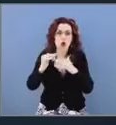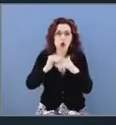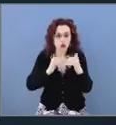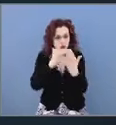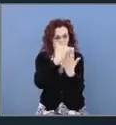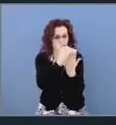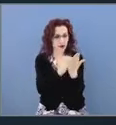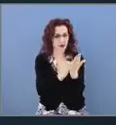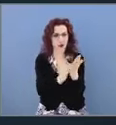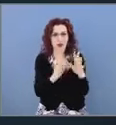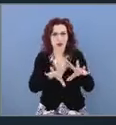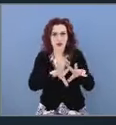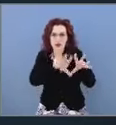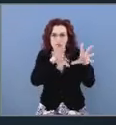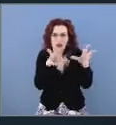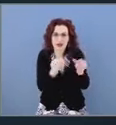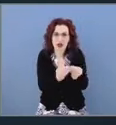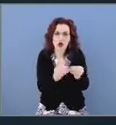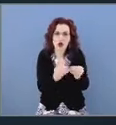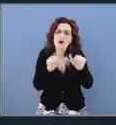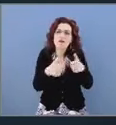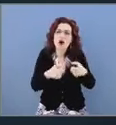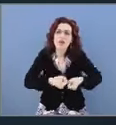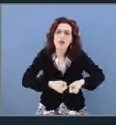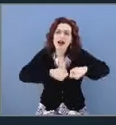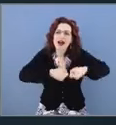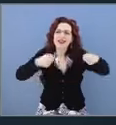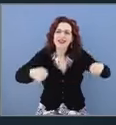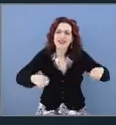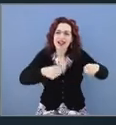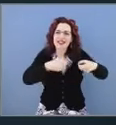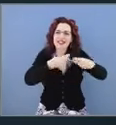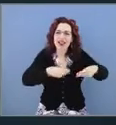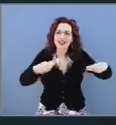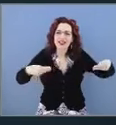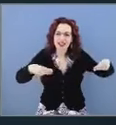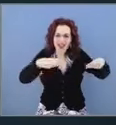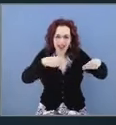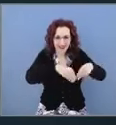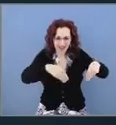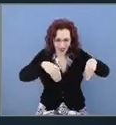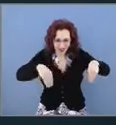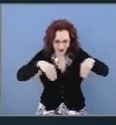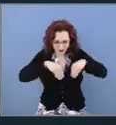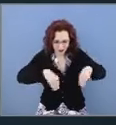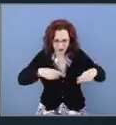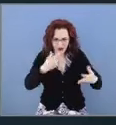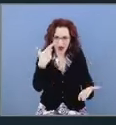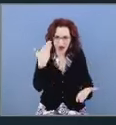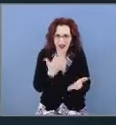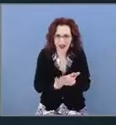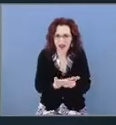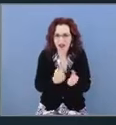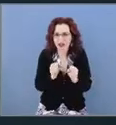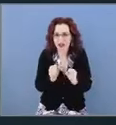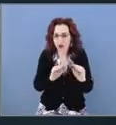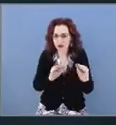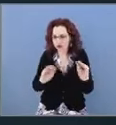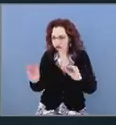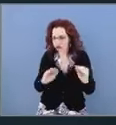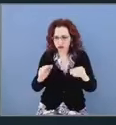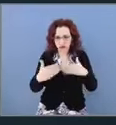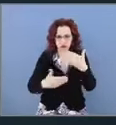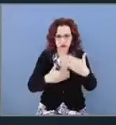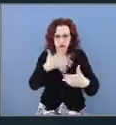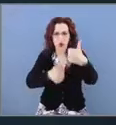la cassetta degli attrezzi giusta per accompagnare il sistema produttivo a un riposizionamento competitivo. La nostra urgenza